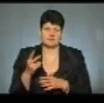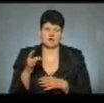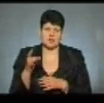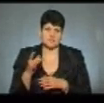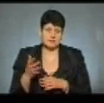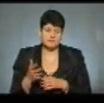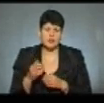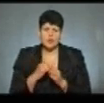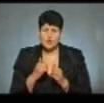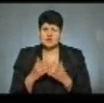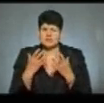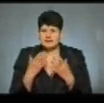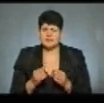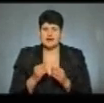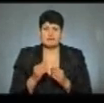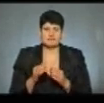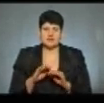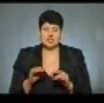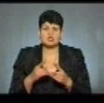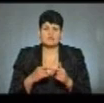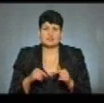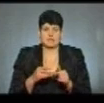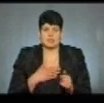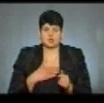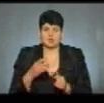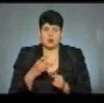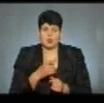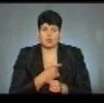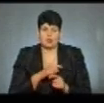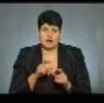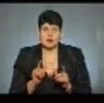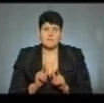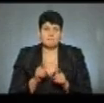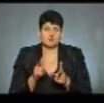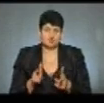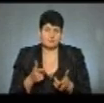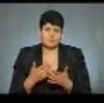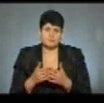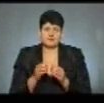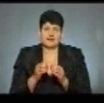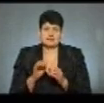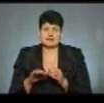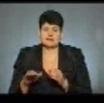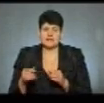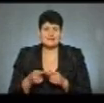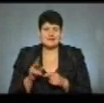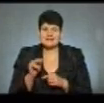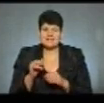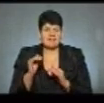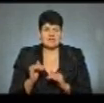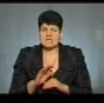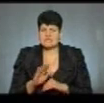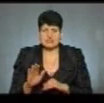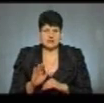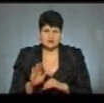1,5 рази. Тобто кожен день в дитяче відділення нашої районної лікарні поступає 10 дітей. Ця цифра не знижується